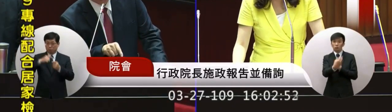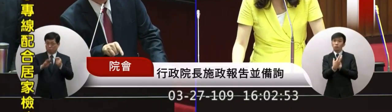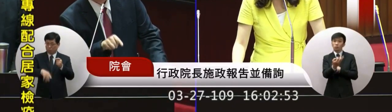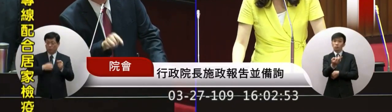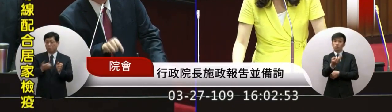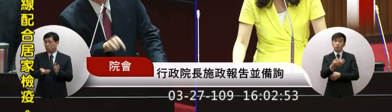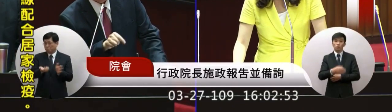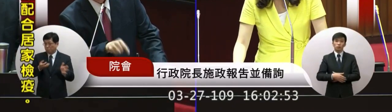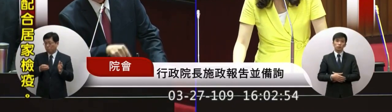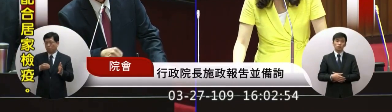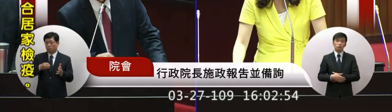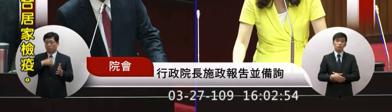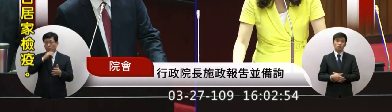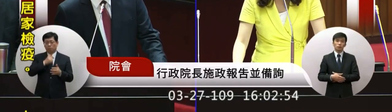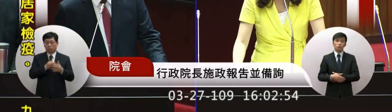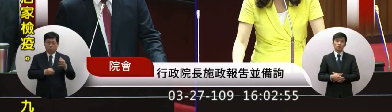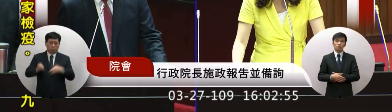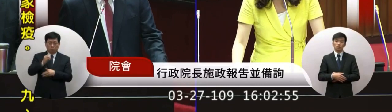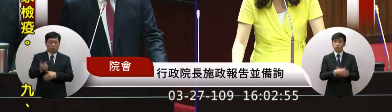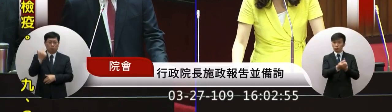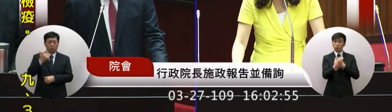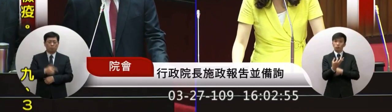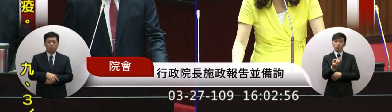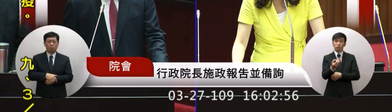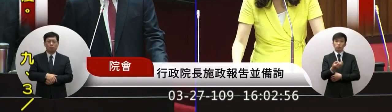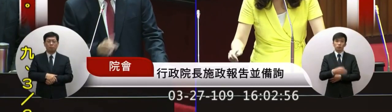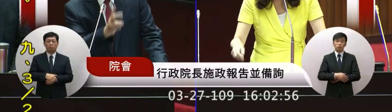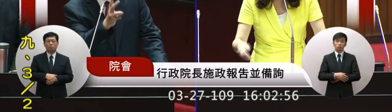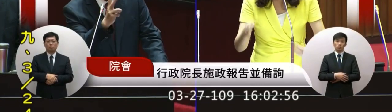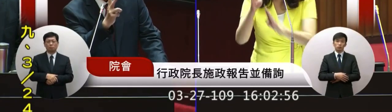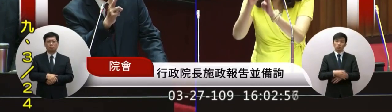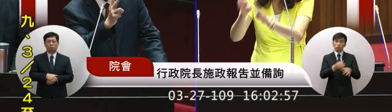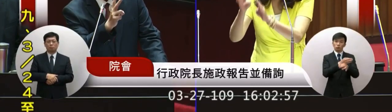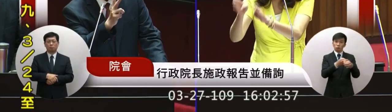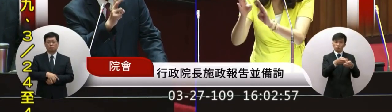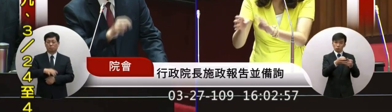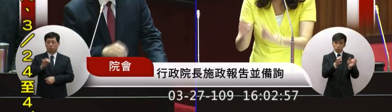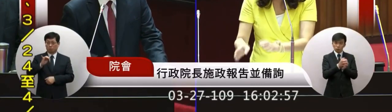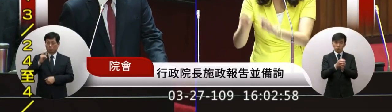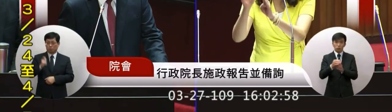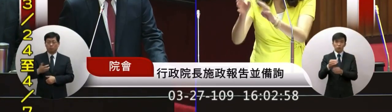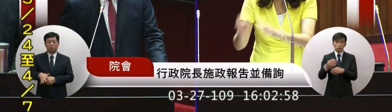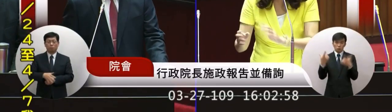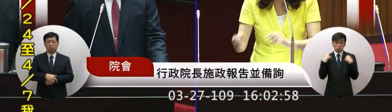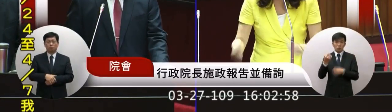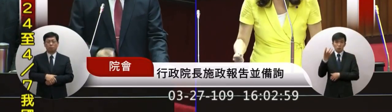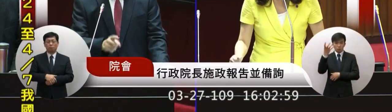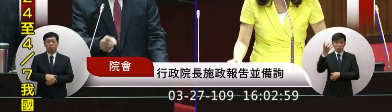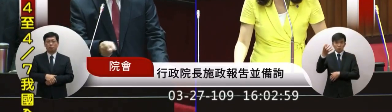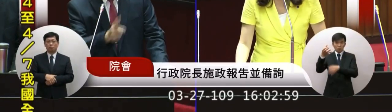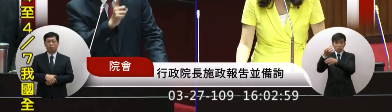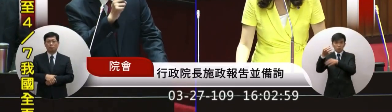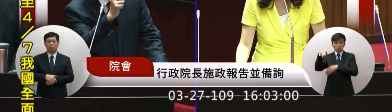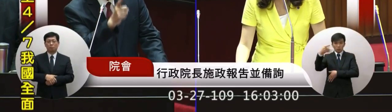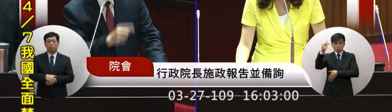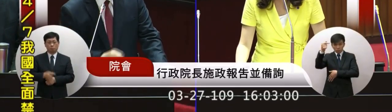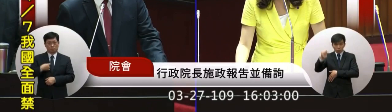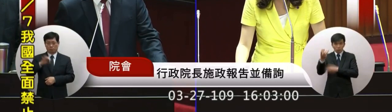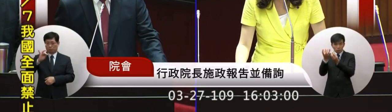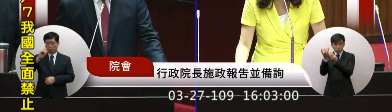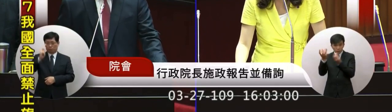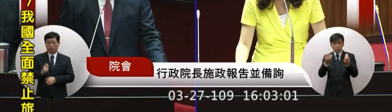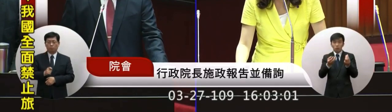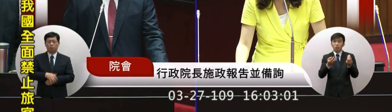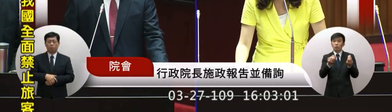偌济啦！ 提早顶半年来， 你赶快讲偌济 啊？ 经济部400亿内底，经济部是偌济啦？ 要管